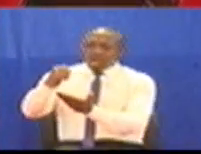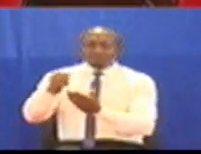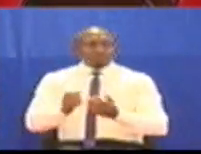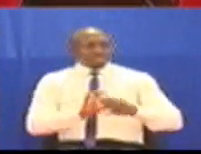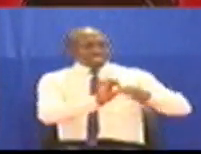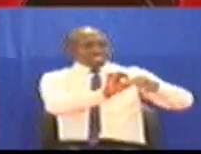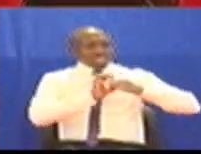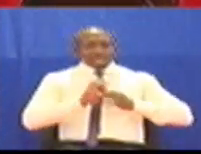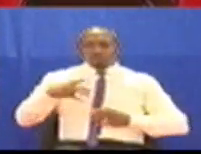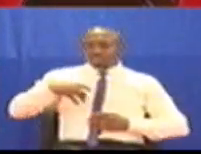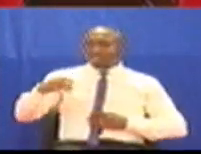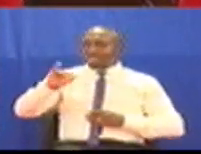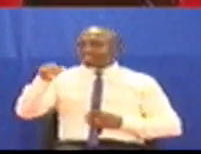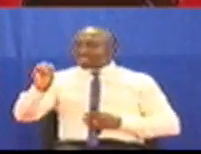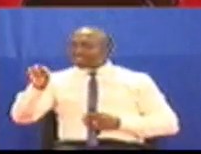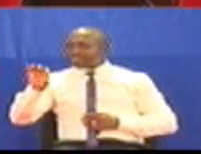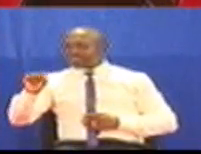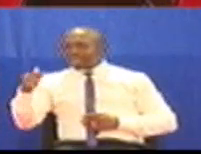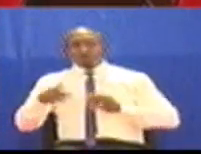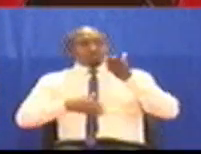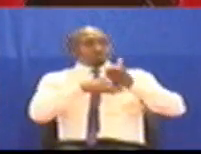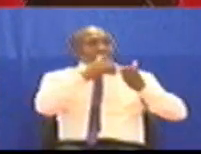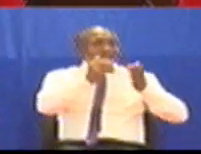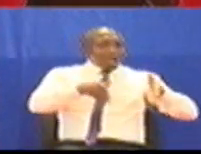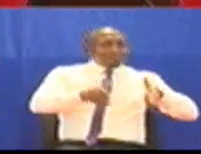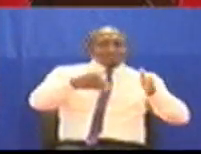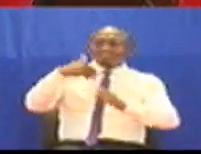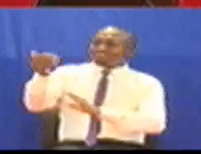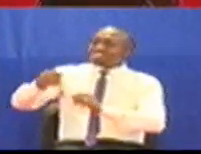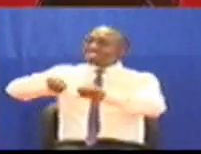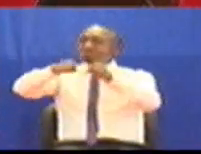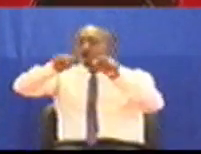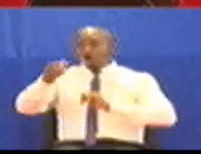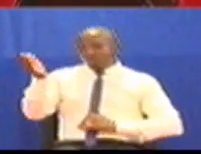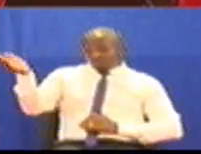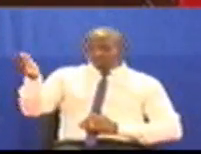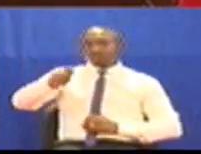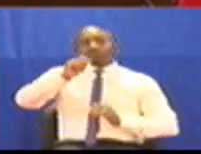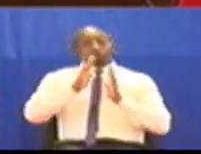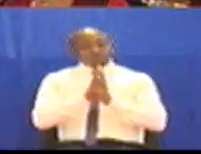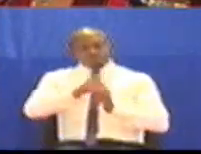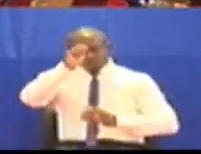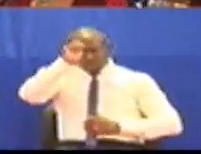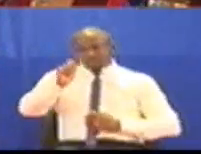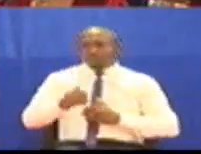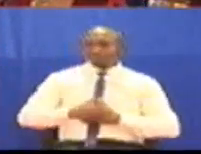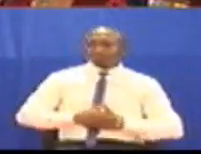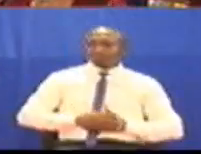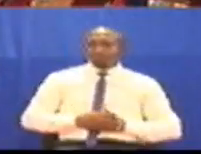ya mheshimiwa Jenesa ili kujenga barabara ambazo zimebomoka huko mijini na vijijini. Mheshimiwa naibu spika, nakushukuru sana.